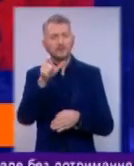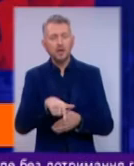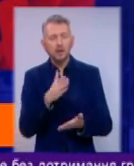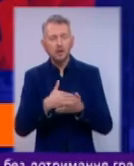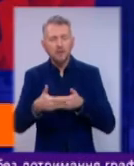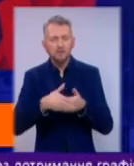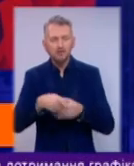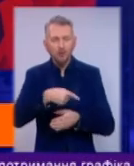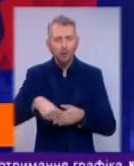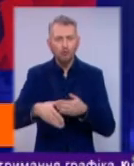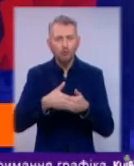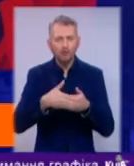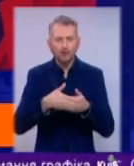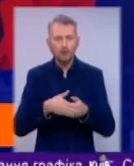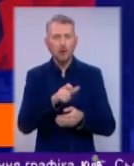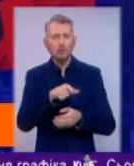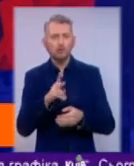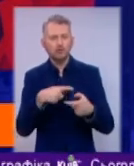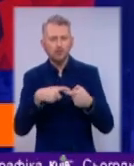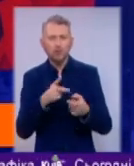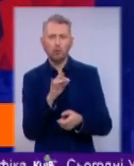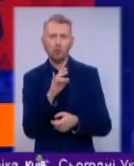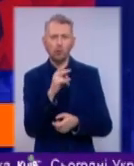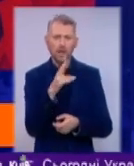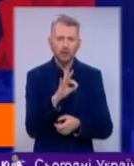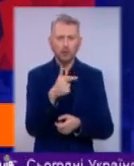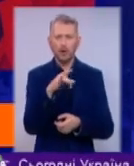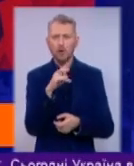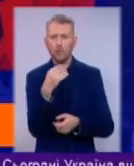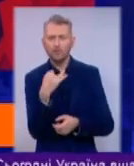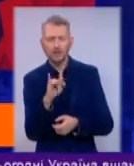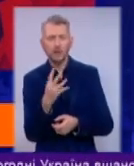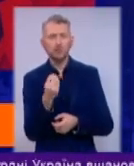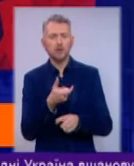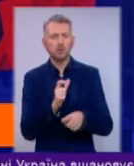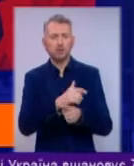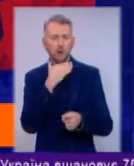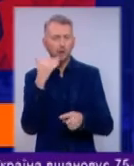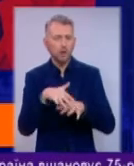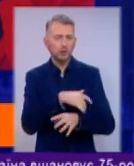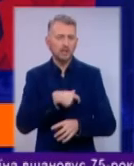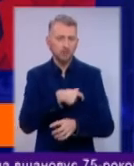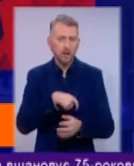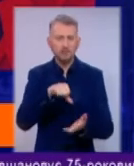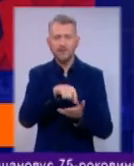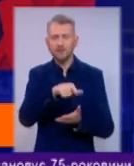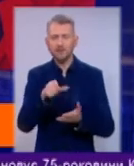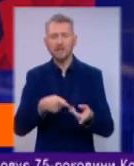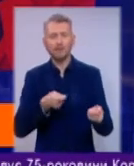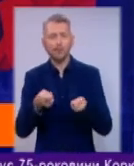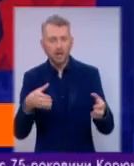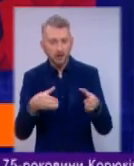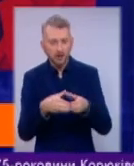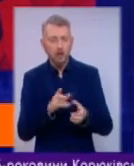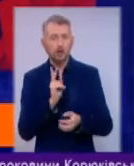оточення. Люди, які з ним асоціюються. Цей пан Кононенко, цей пан Грановський, це ще дуже багато народних депутатів, бо представники в уряді, які